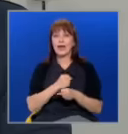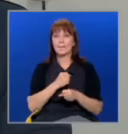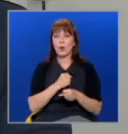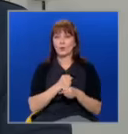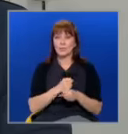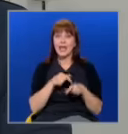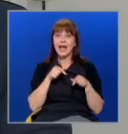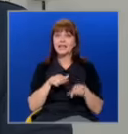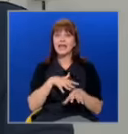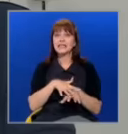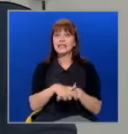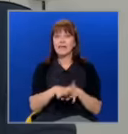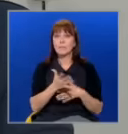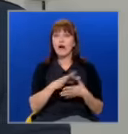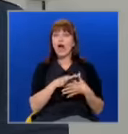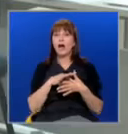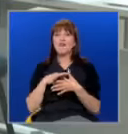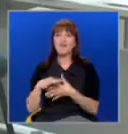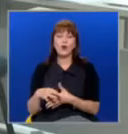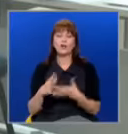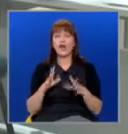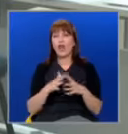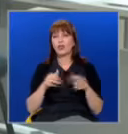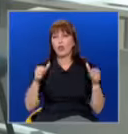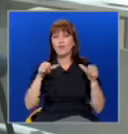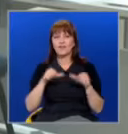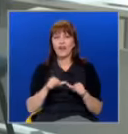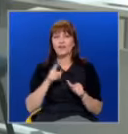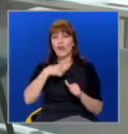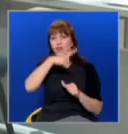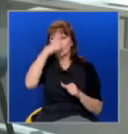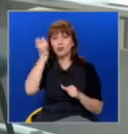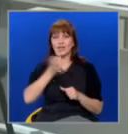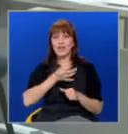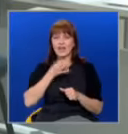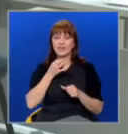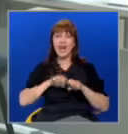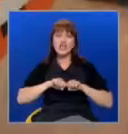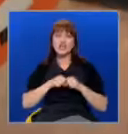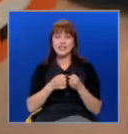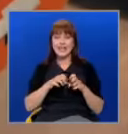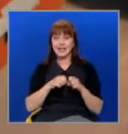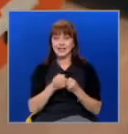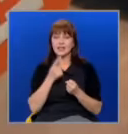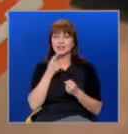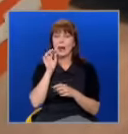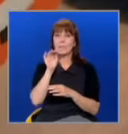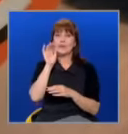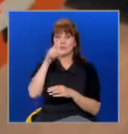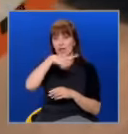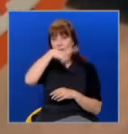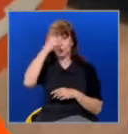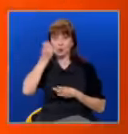Тази схема води към ерозия на трудови навици. Една тежки щети за бъдеще на трудовия пазар